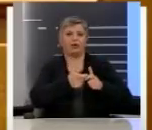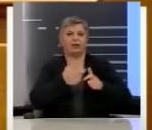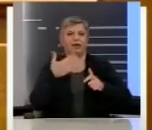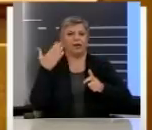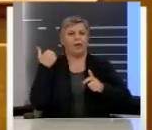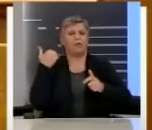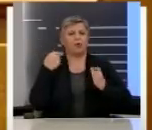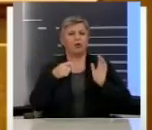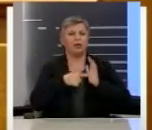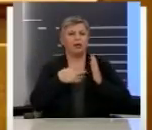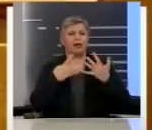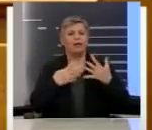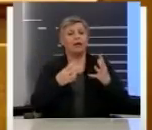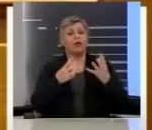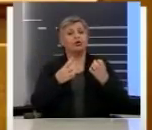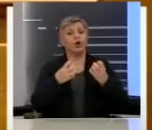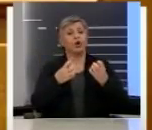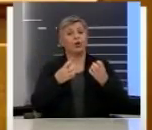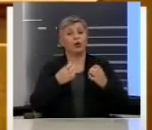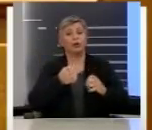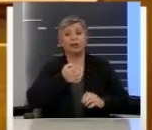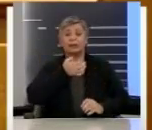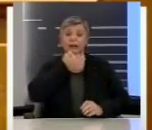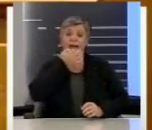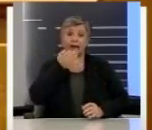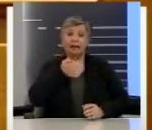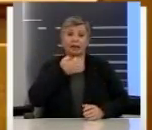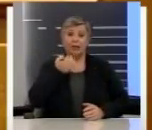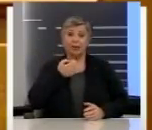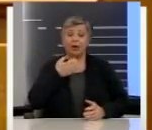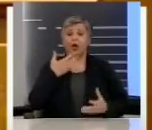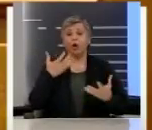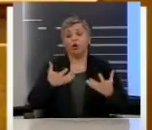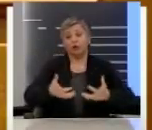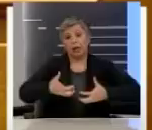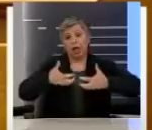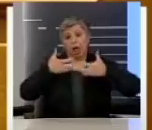ότι το λιοντάρι δεν είναι ίσο με τη ζέβρα,